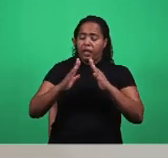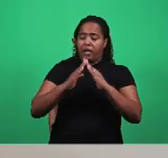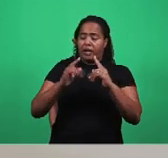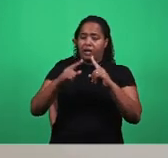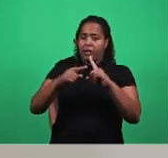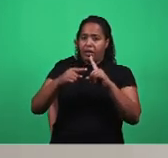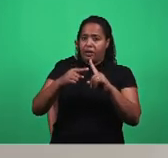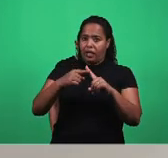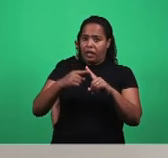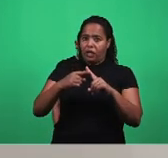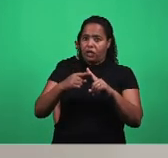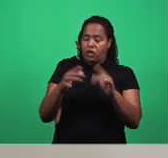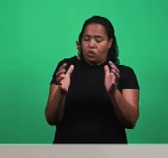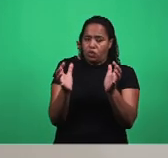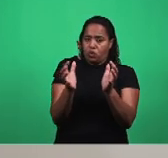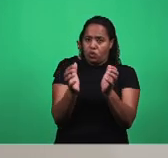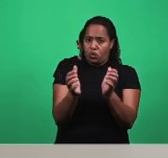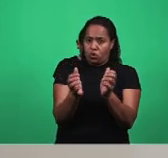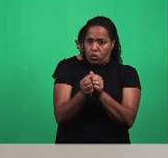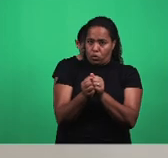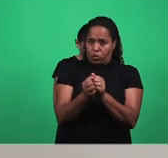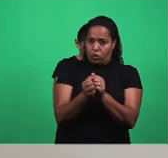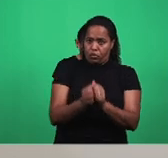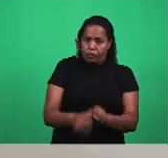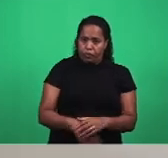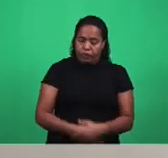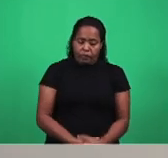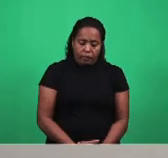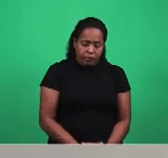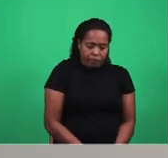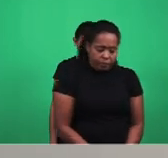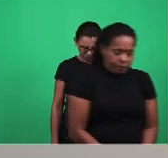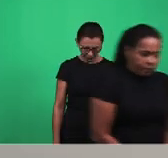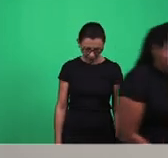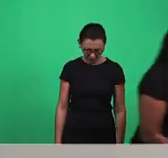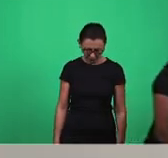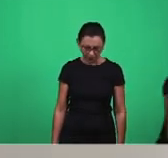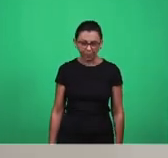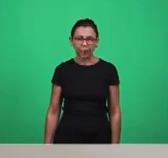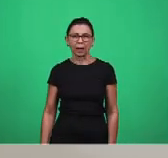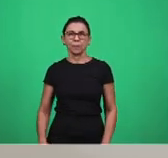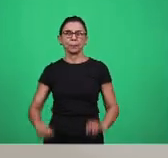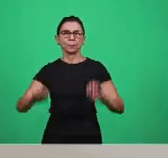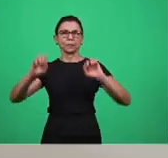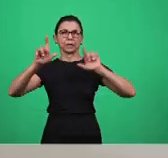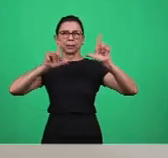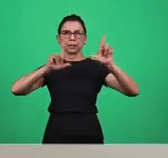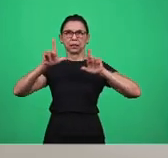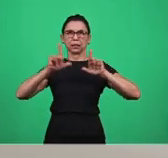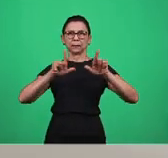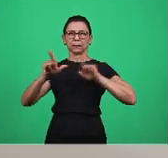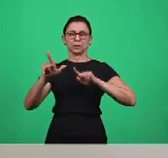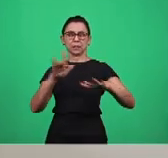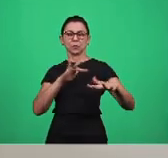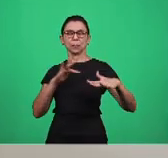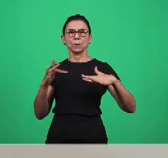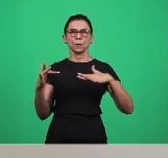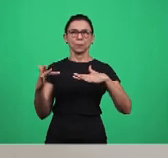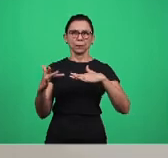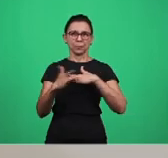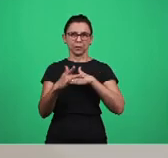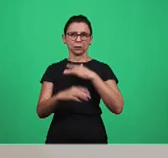travers la télévision, à travers les médias, toutes. Nous allons